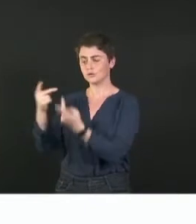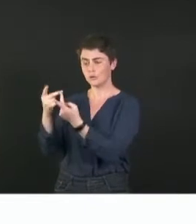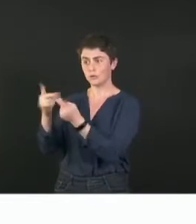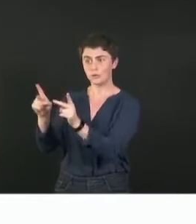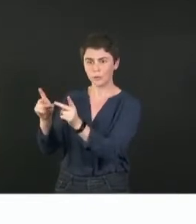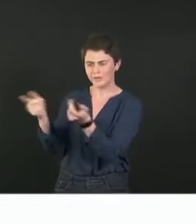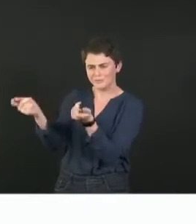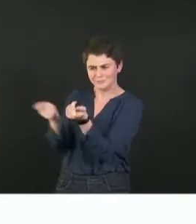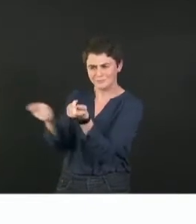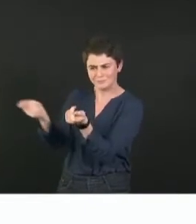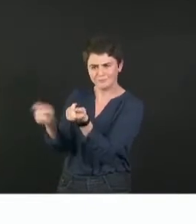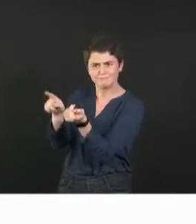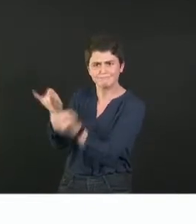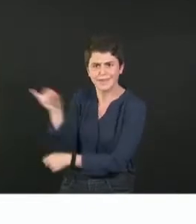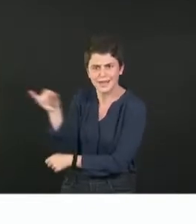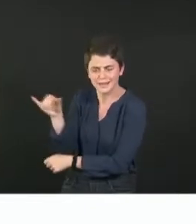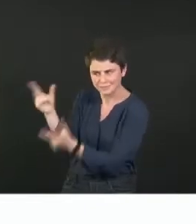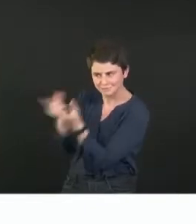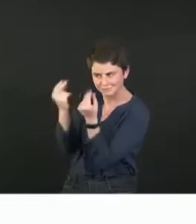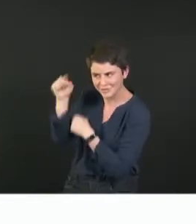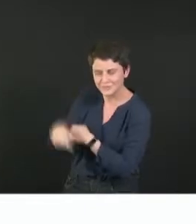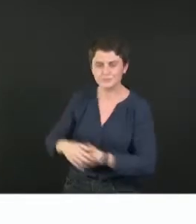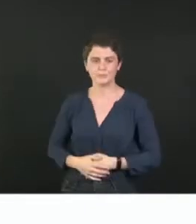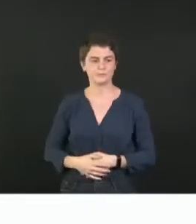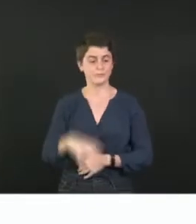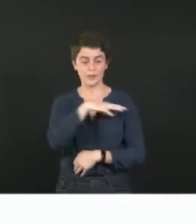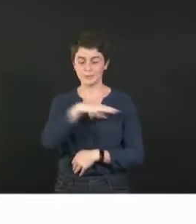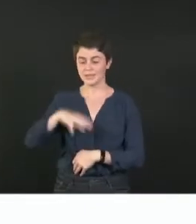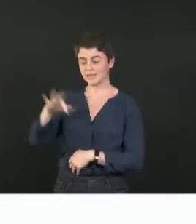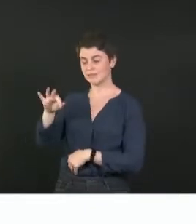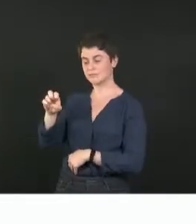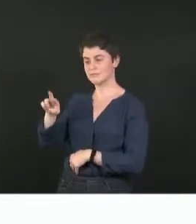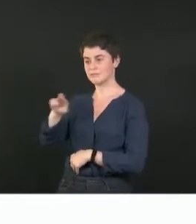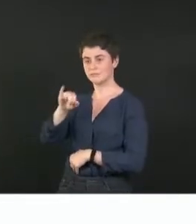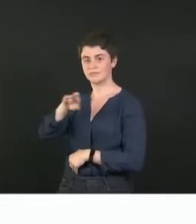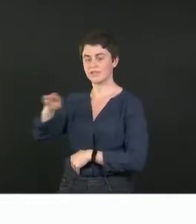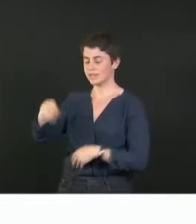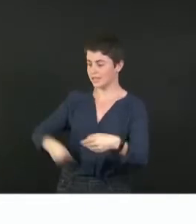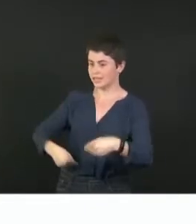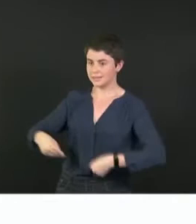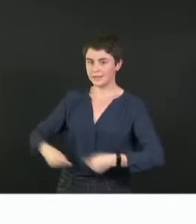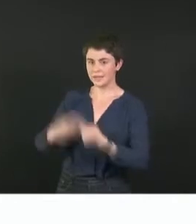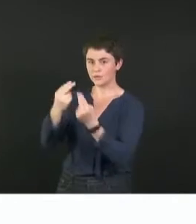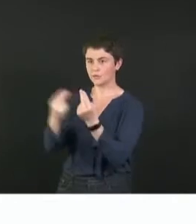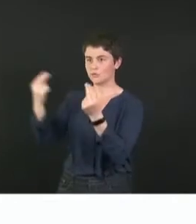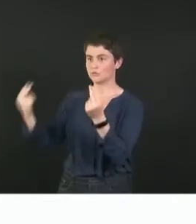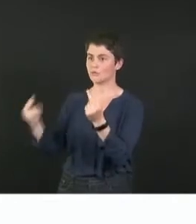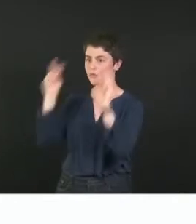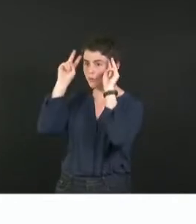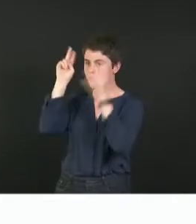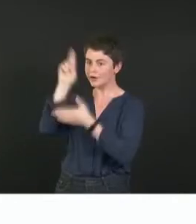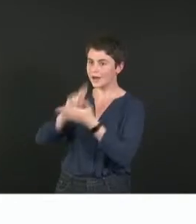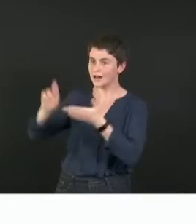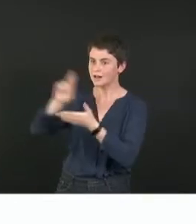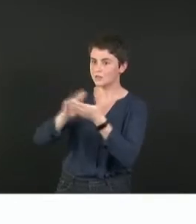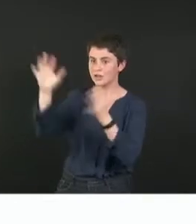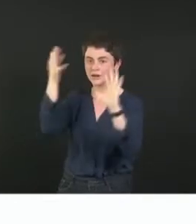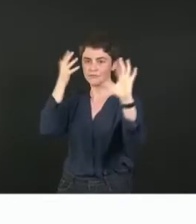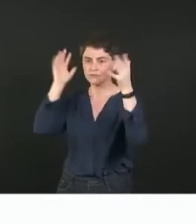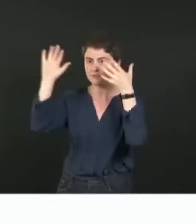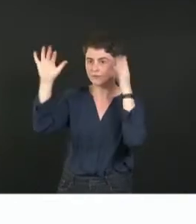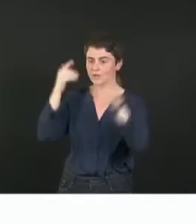ces fameuses cocottes. Laure Ferrier, vous êtes directrice de l'Union régionale des collectivités forestières de Normandie. La